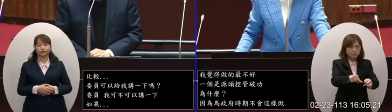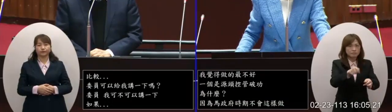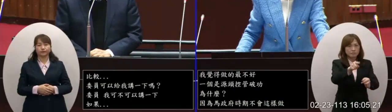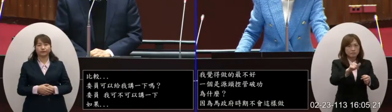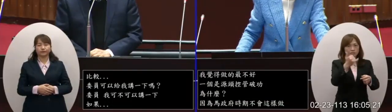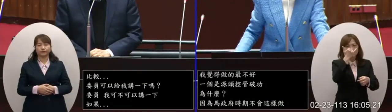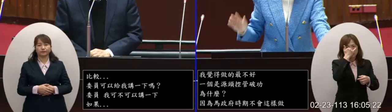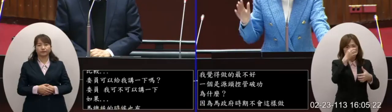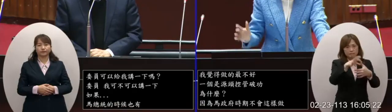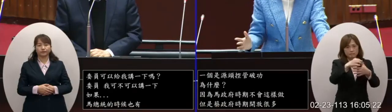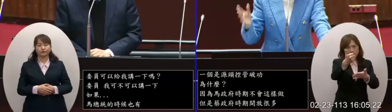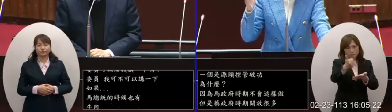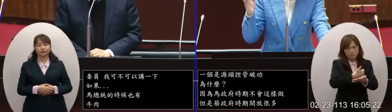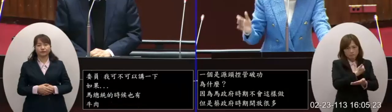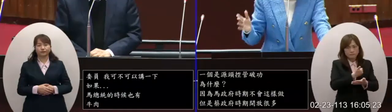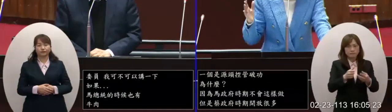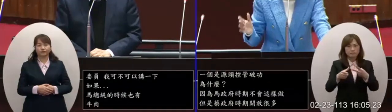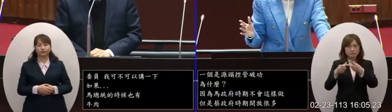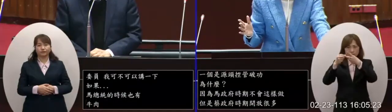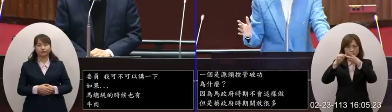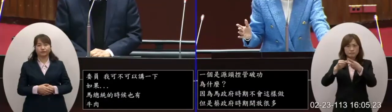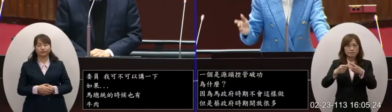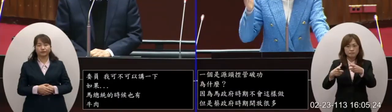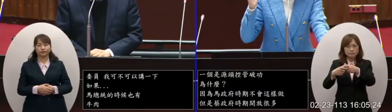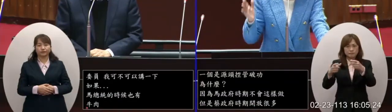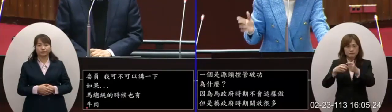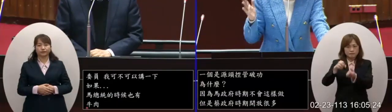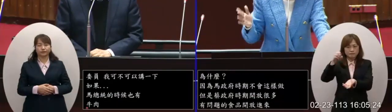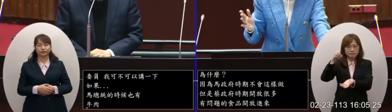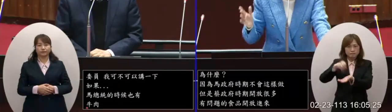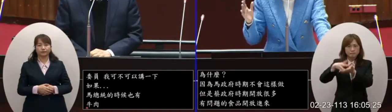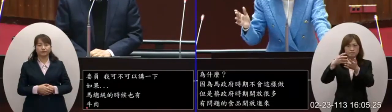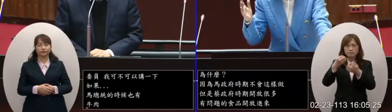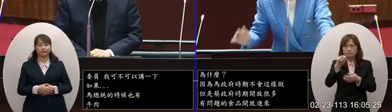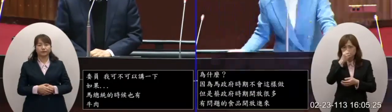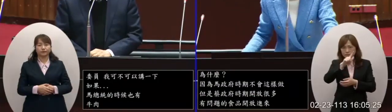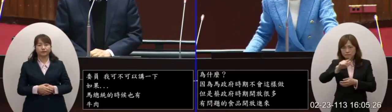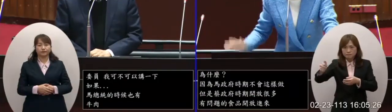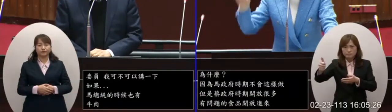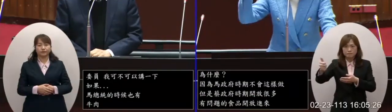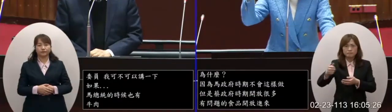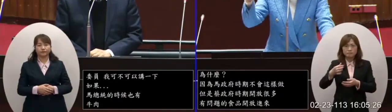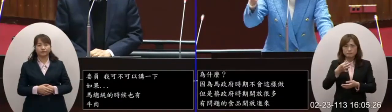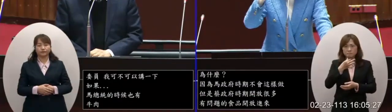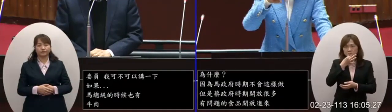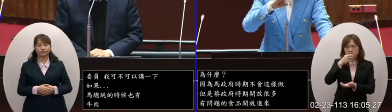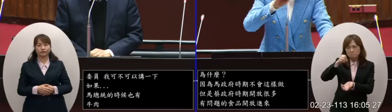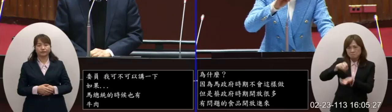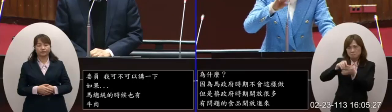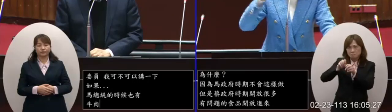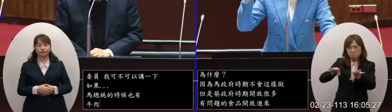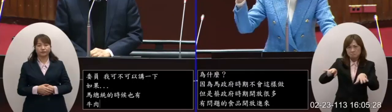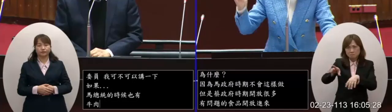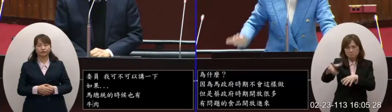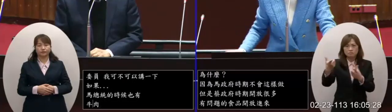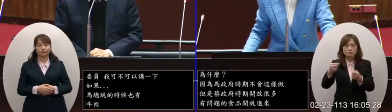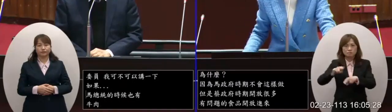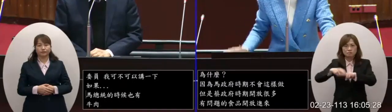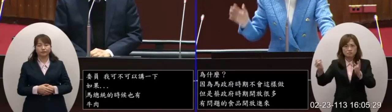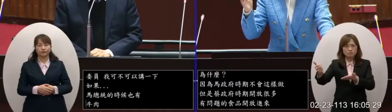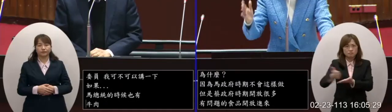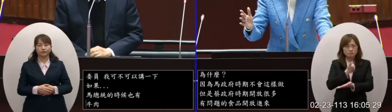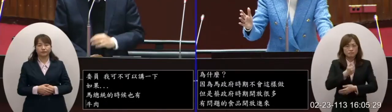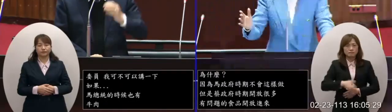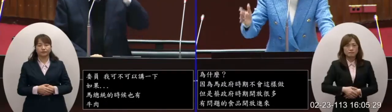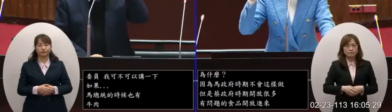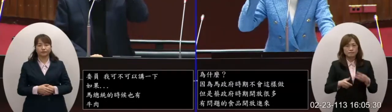个，在日本灾区的这些食品，有核辐射的风险疑虑的食品，也把它开放进来。另外还有什